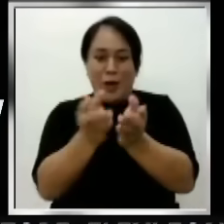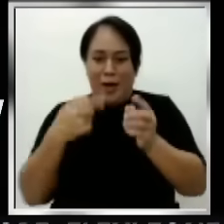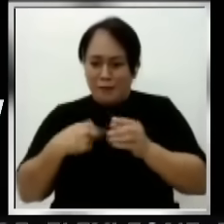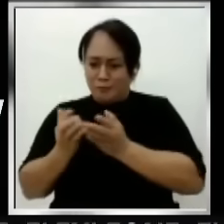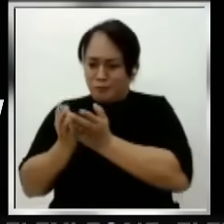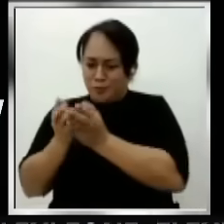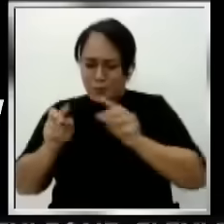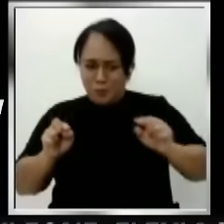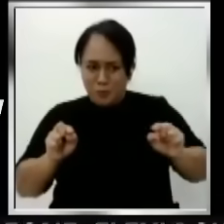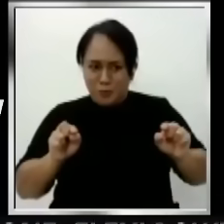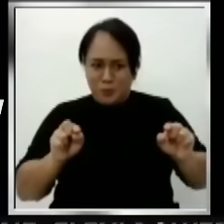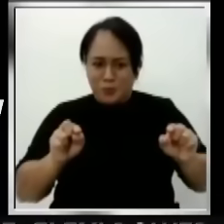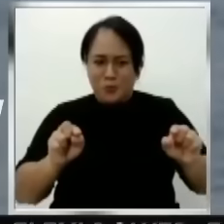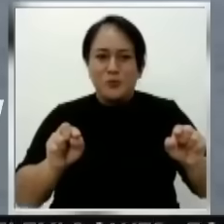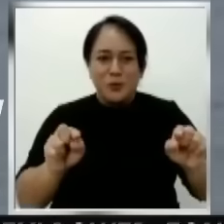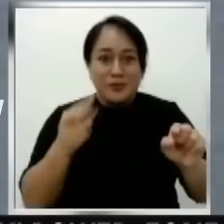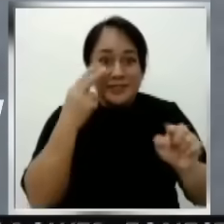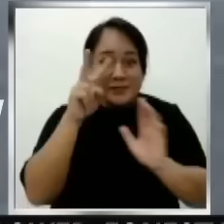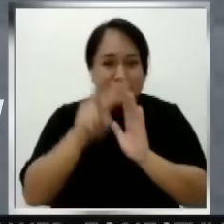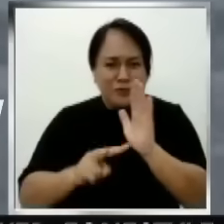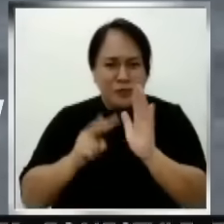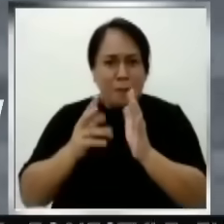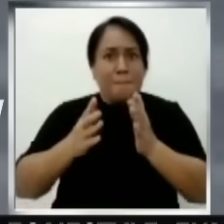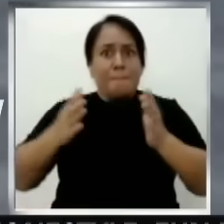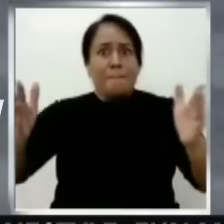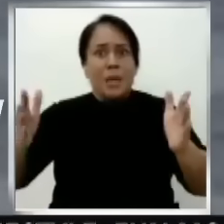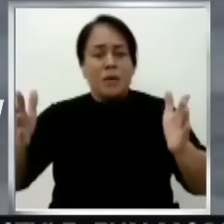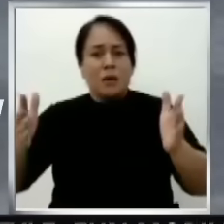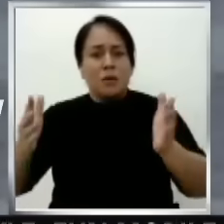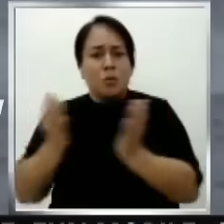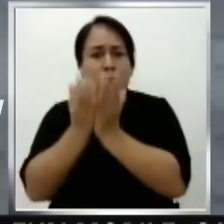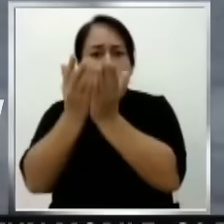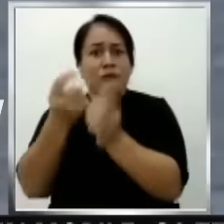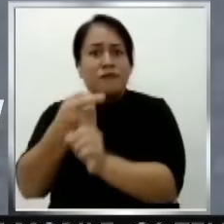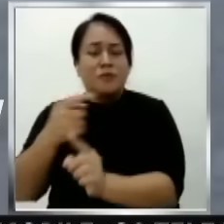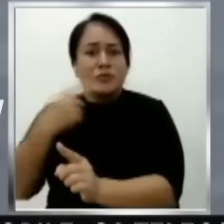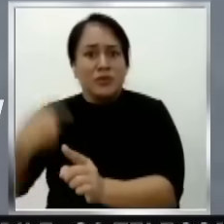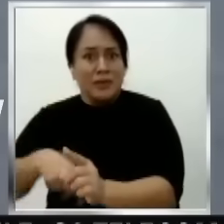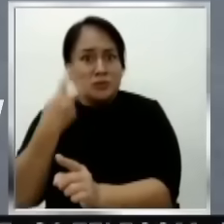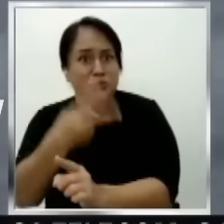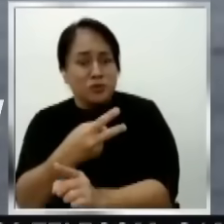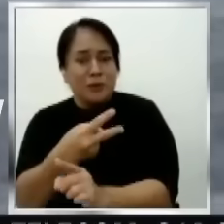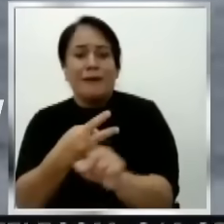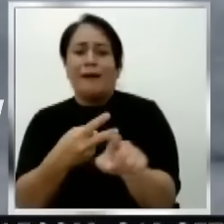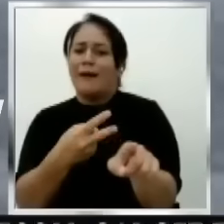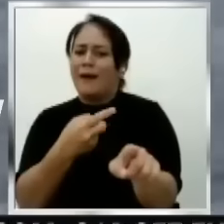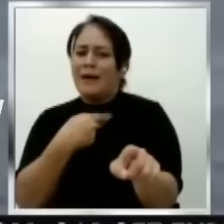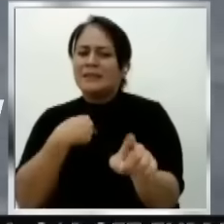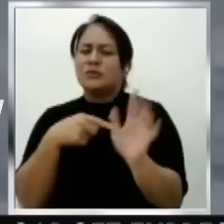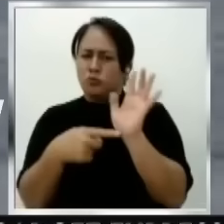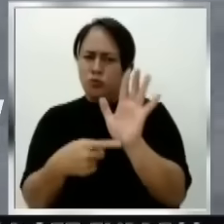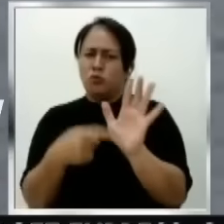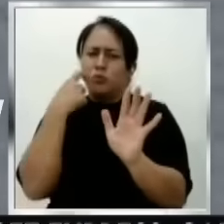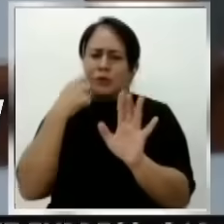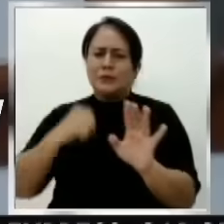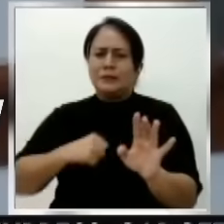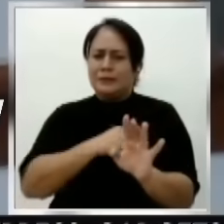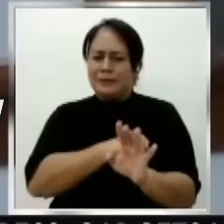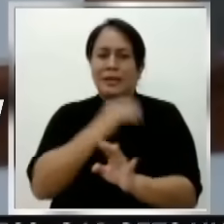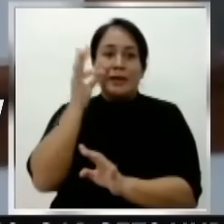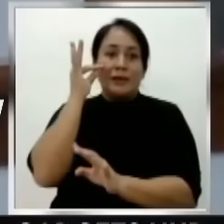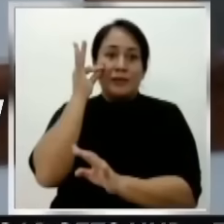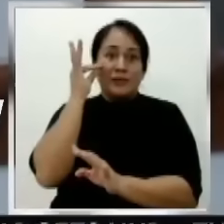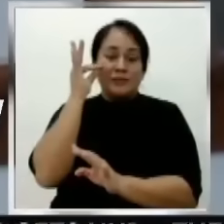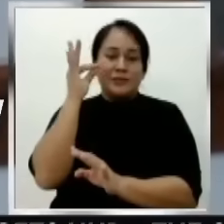Makikita rin sa video ang malaking barko ng China Coast Guard sa di kalayuan. Ipinakita yan kanina sa Senado ni Senator Francis Tolentino